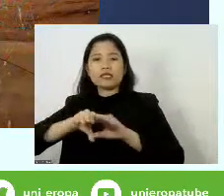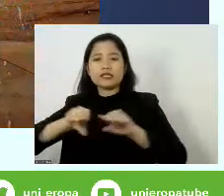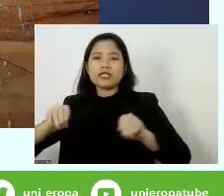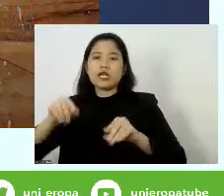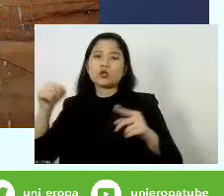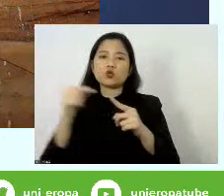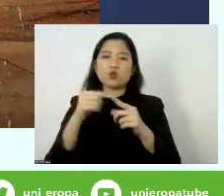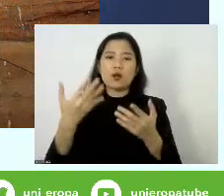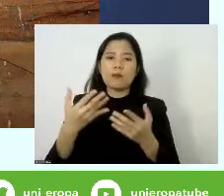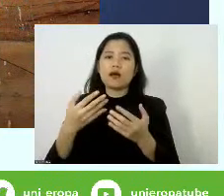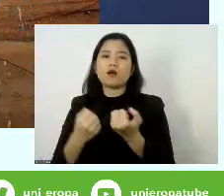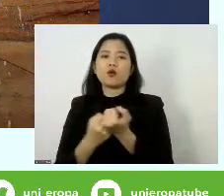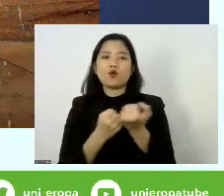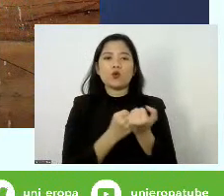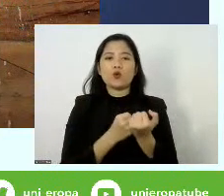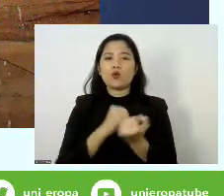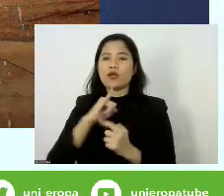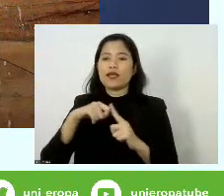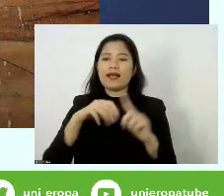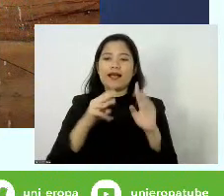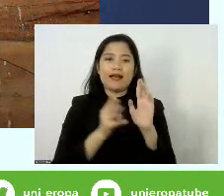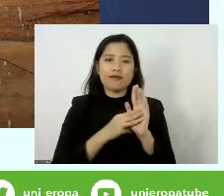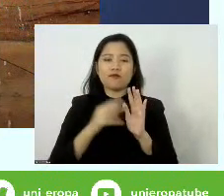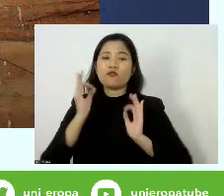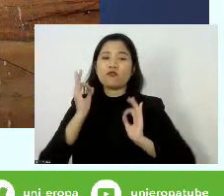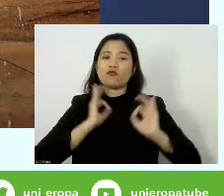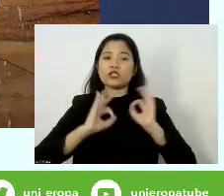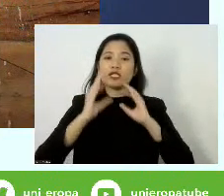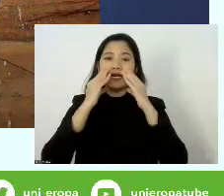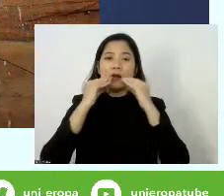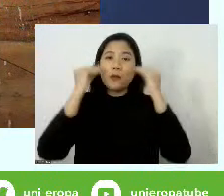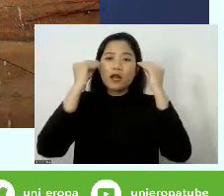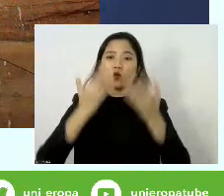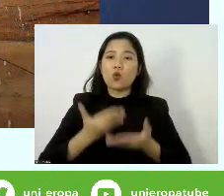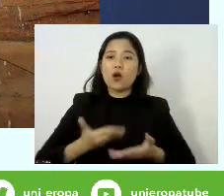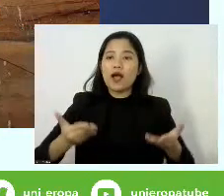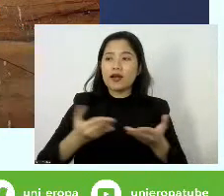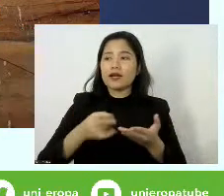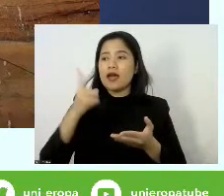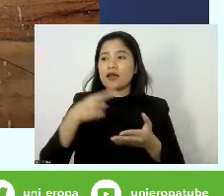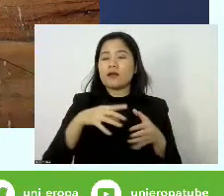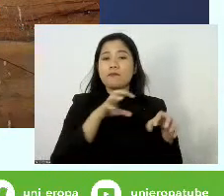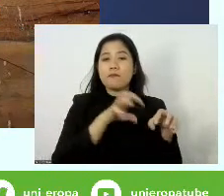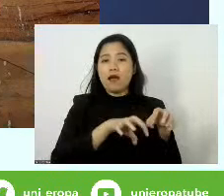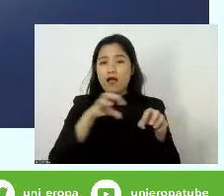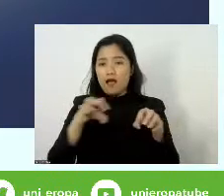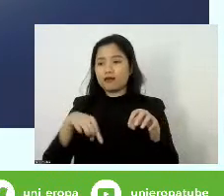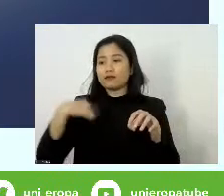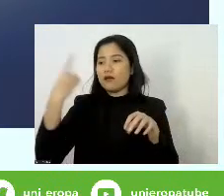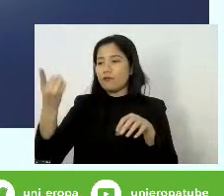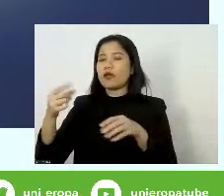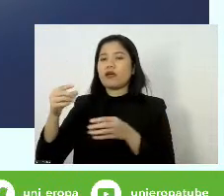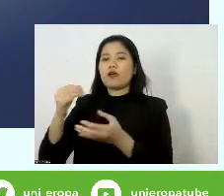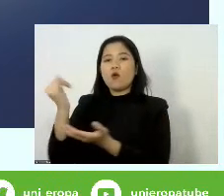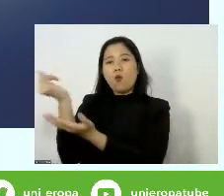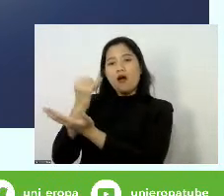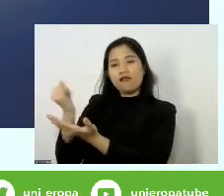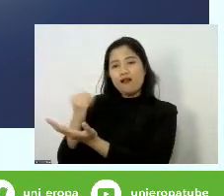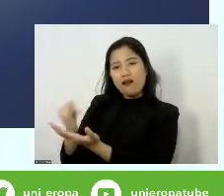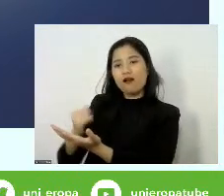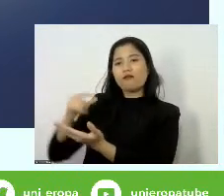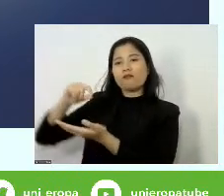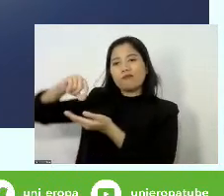ipmd lapisan fashion ramah lingkungan mulai dari bahan baku alamnya sampai dengan pewarnaan proses